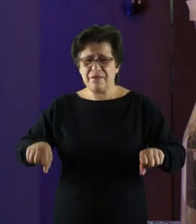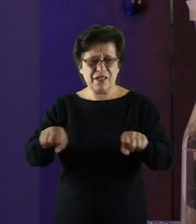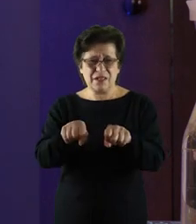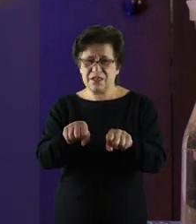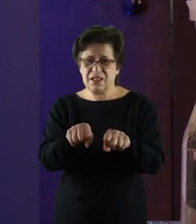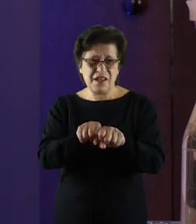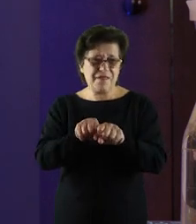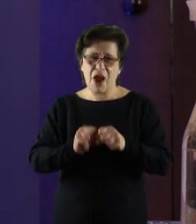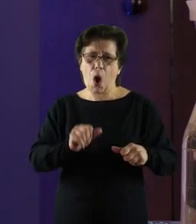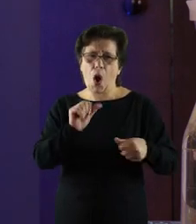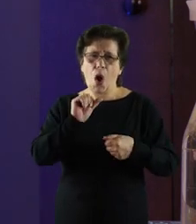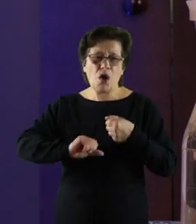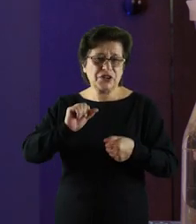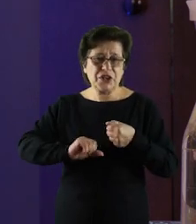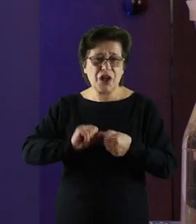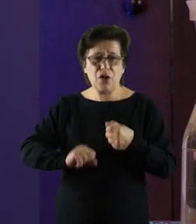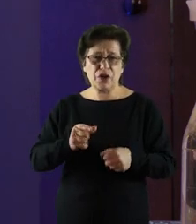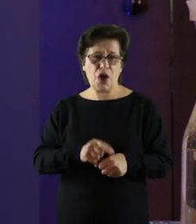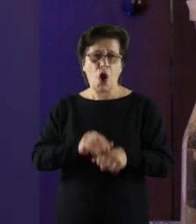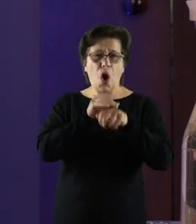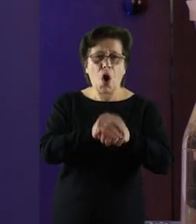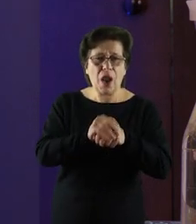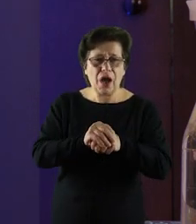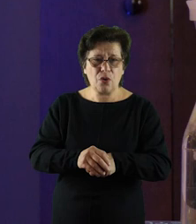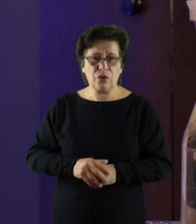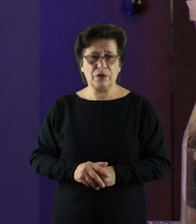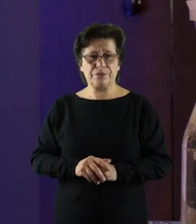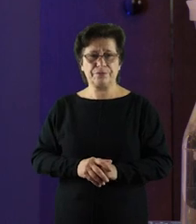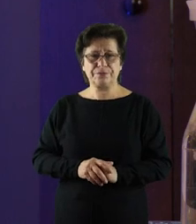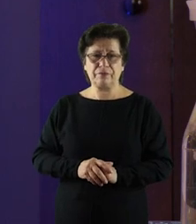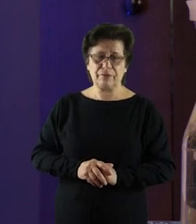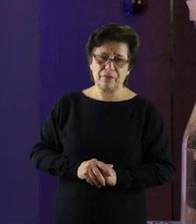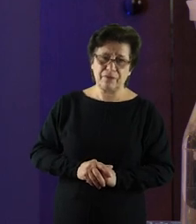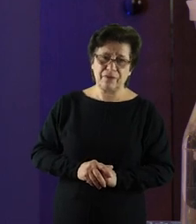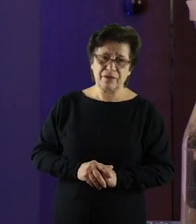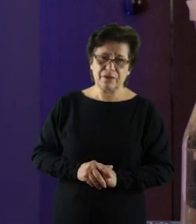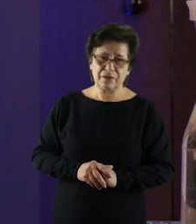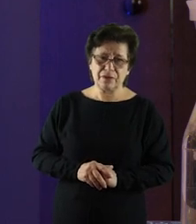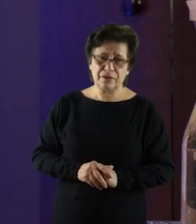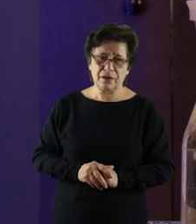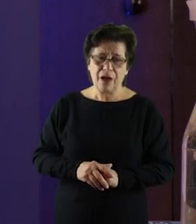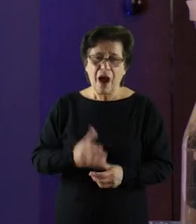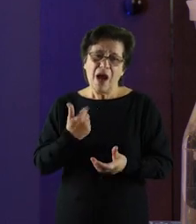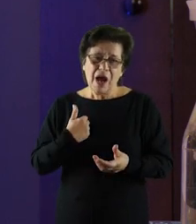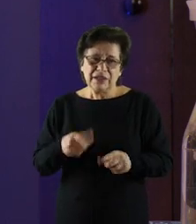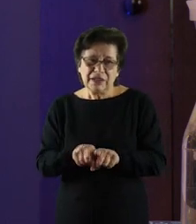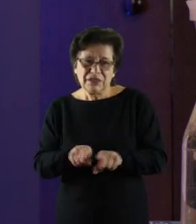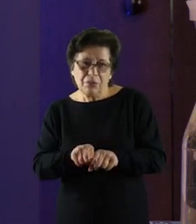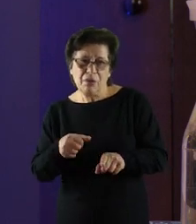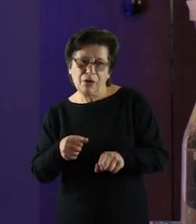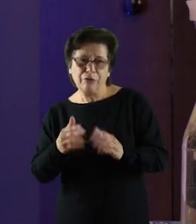też. Świetnie. A kto uznał w domu, że ta bura od mamy należała się młodszemu, starszemu